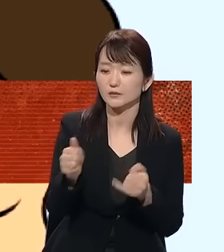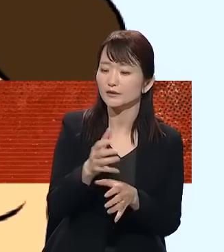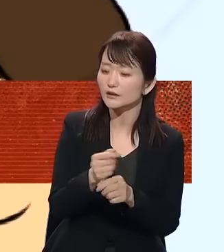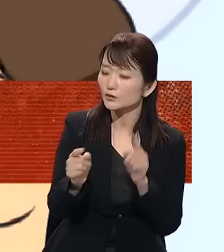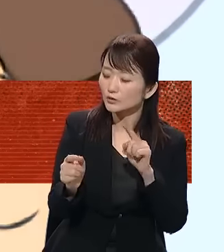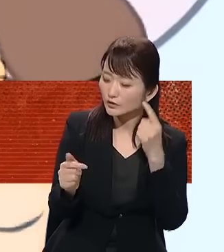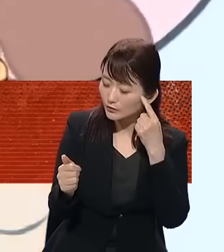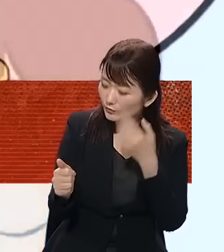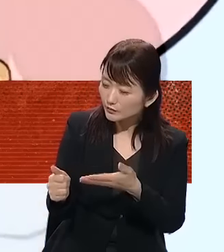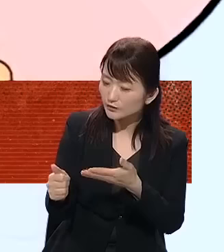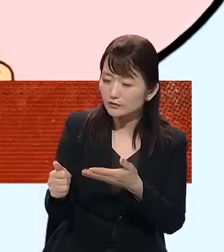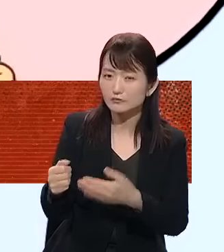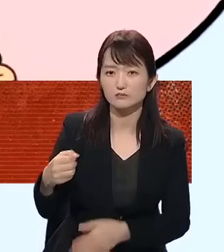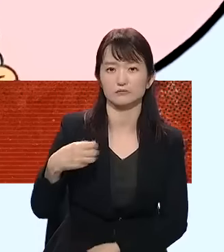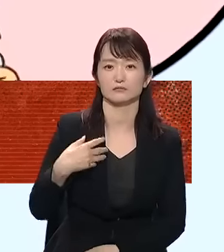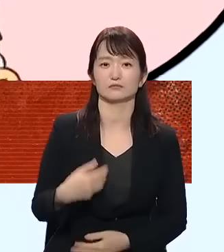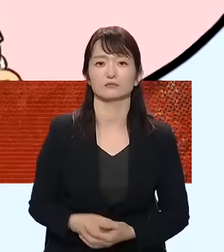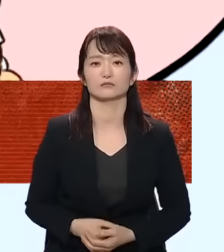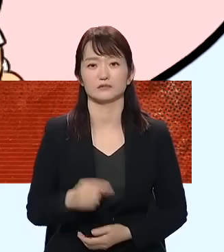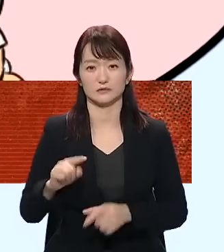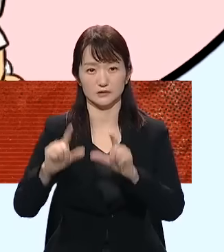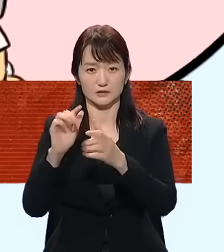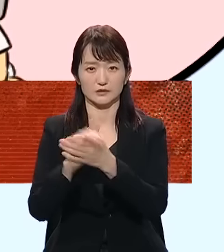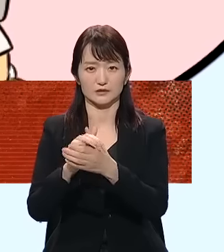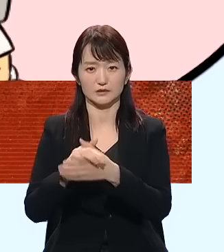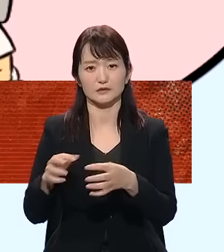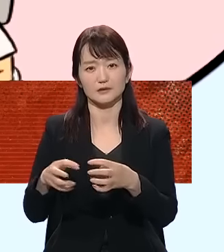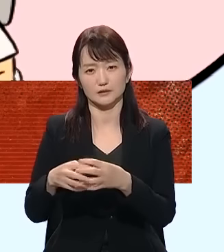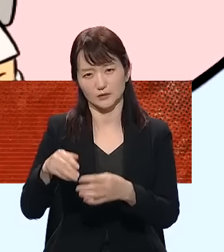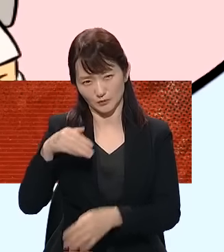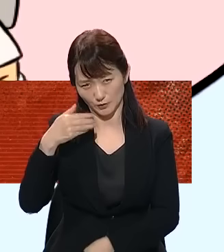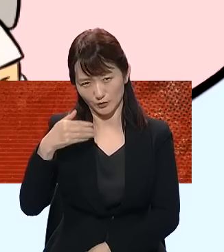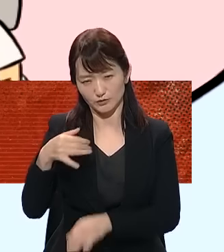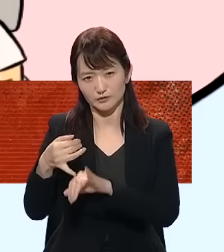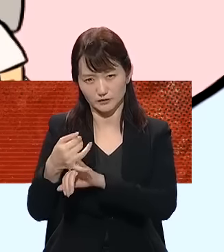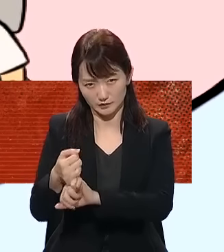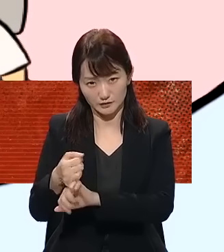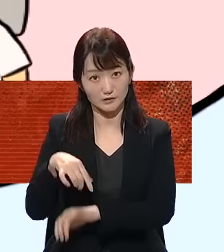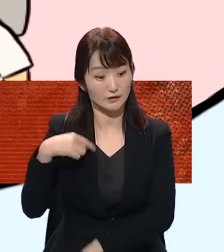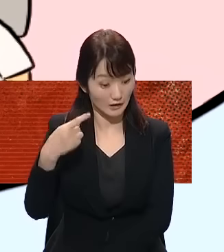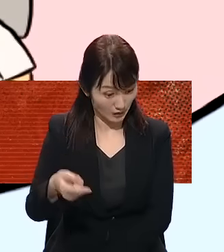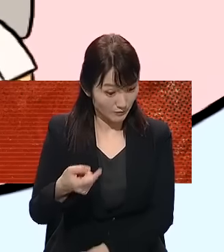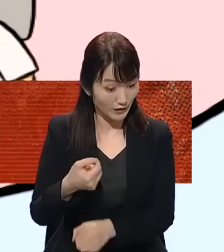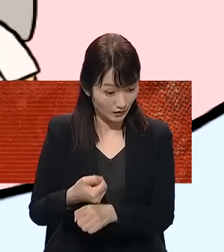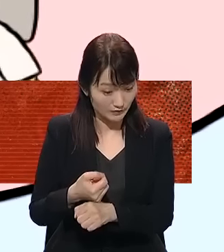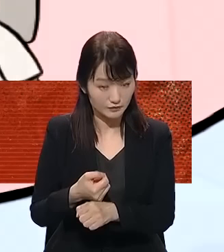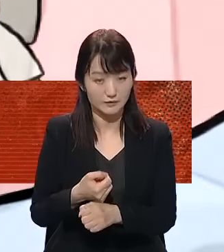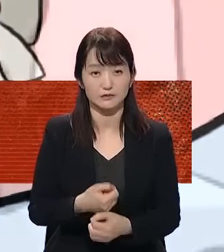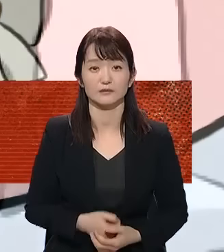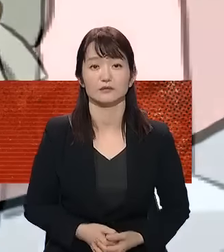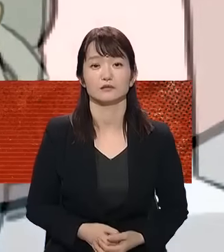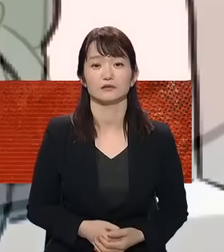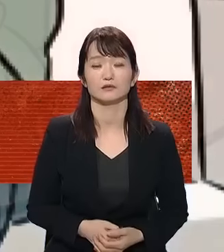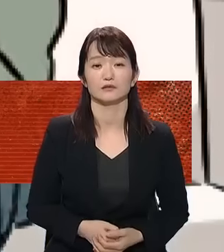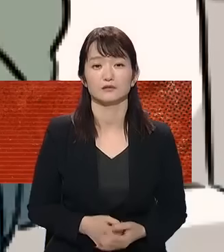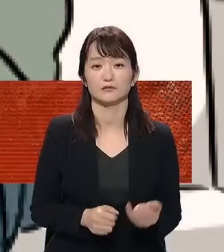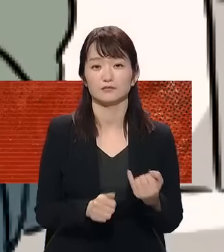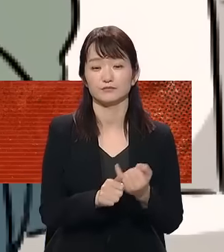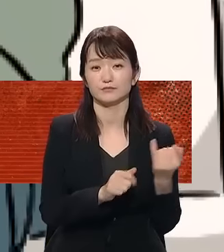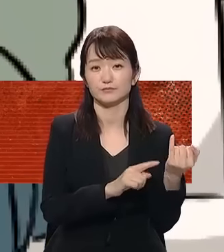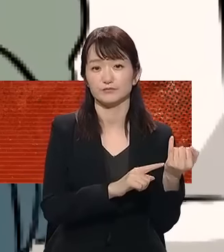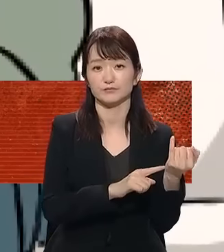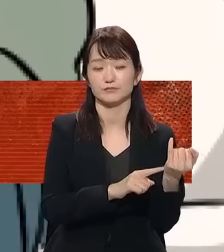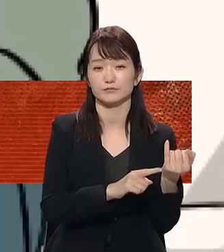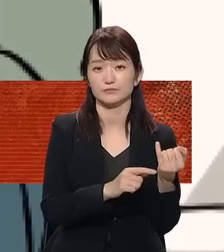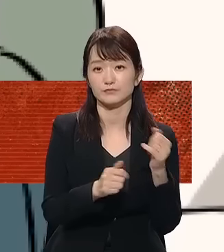해봤다고 해요 그랬더니 남편이 그날 친구랑 3겹살 를 먹기로 했다고 다음에 하자라고 이야기를 한 겁니다 사연자는 이야기가